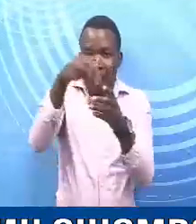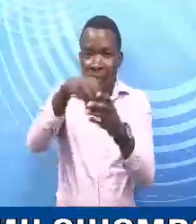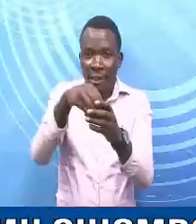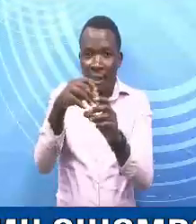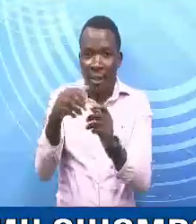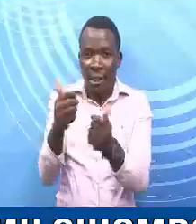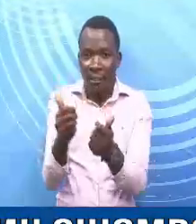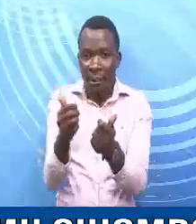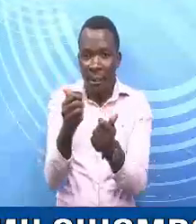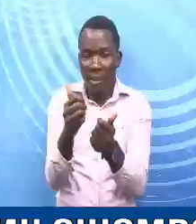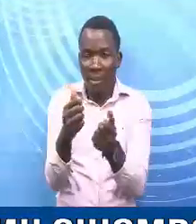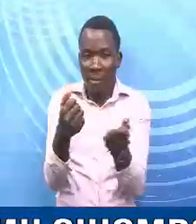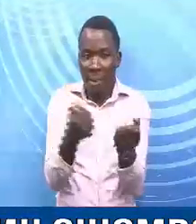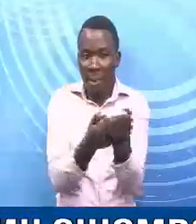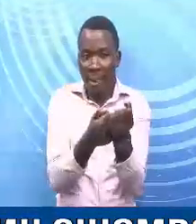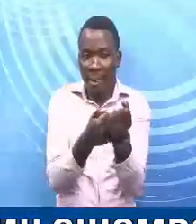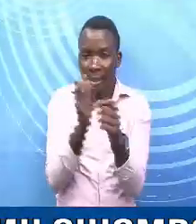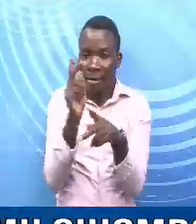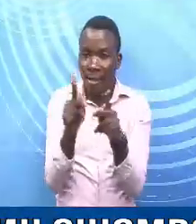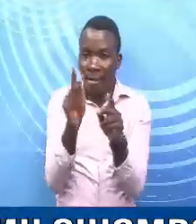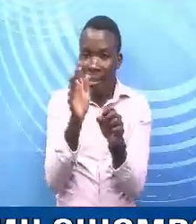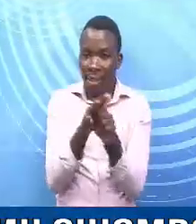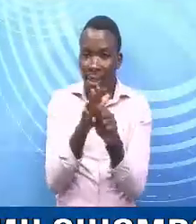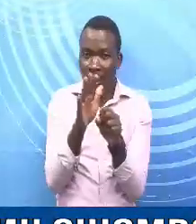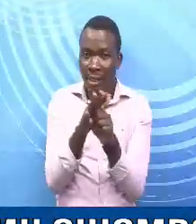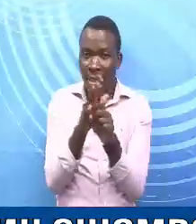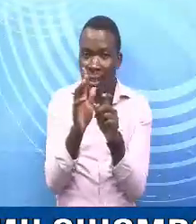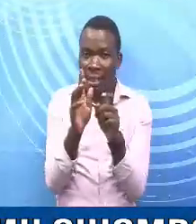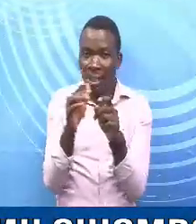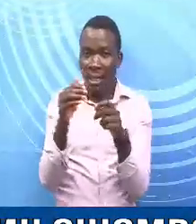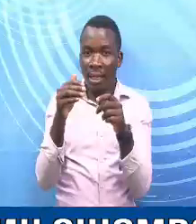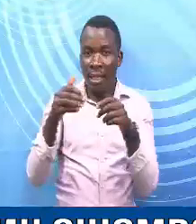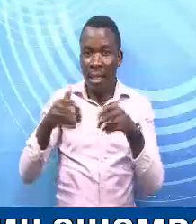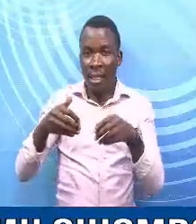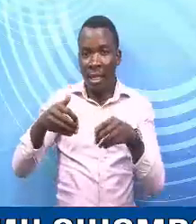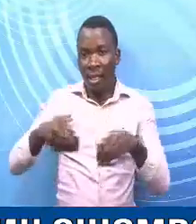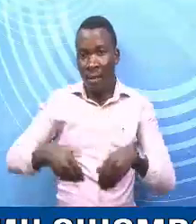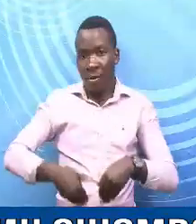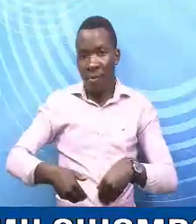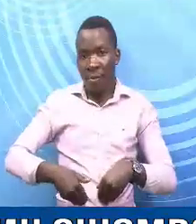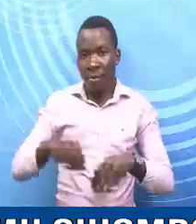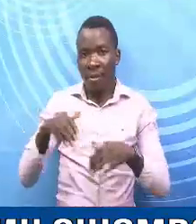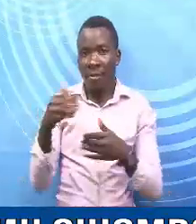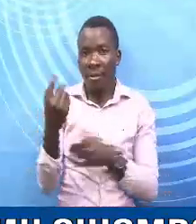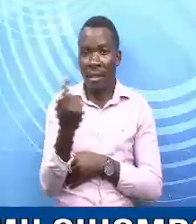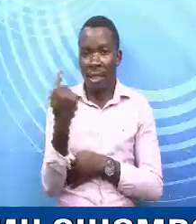Ibingibi bisayidira abantu cyane cyane cyane nk'abasiribateri